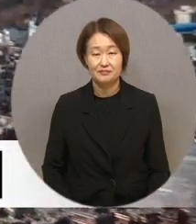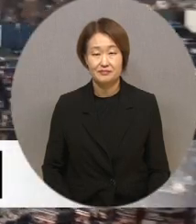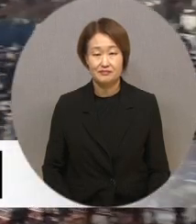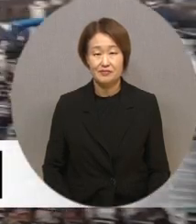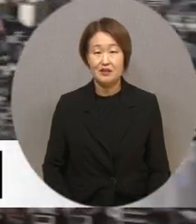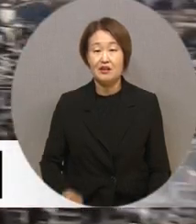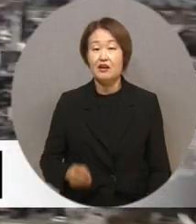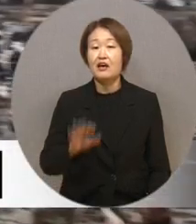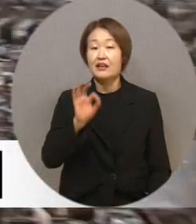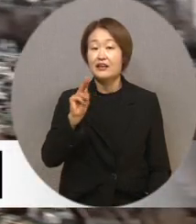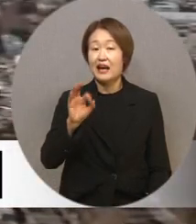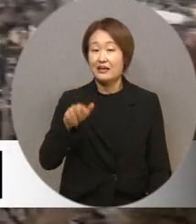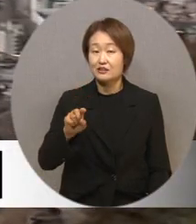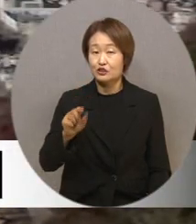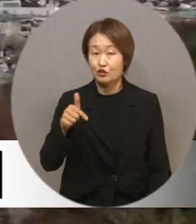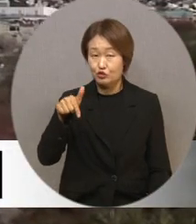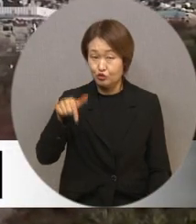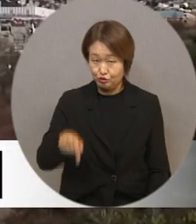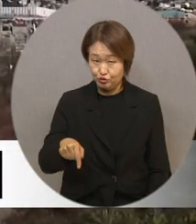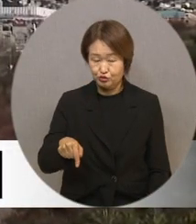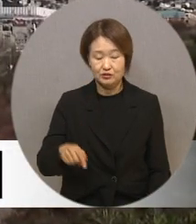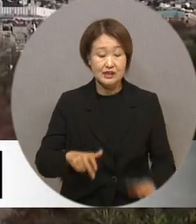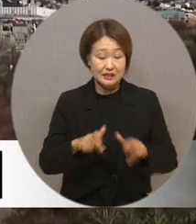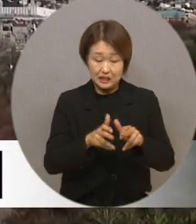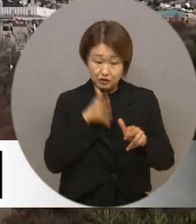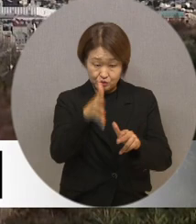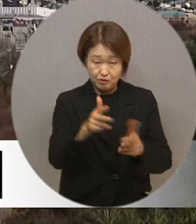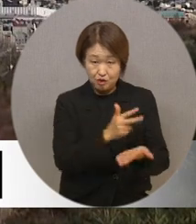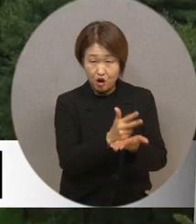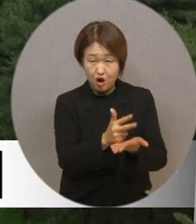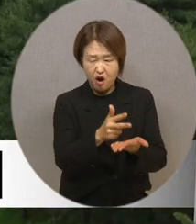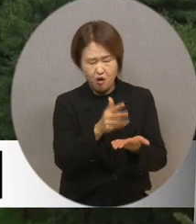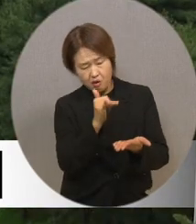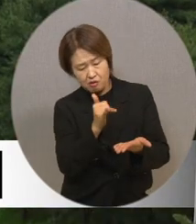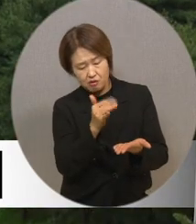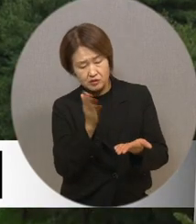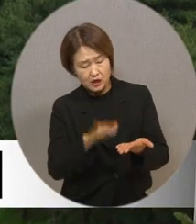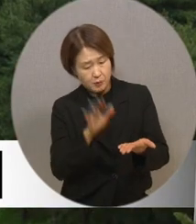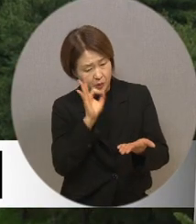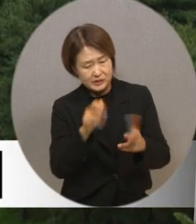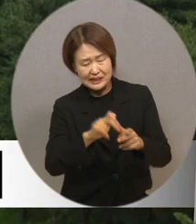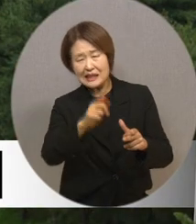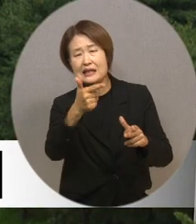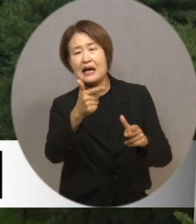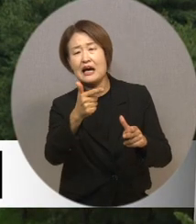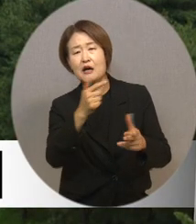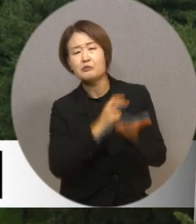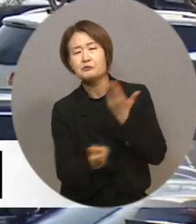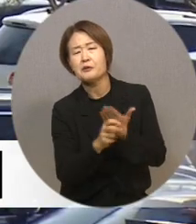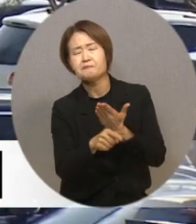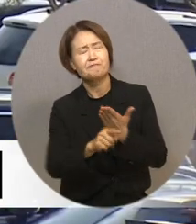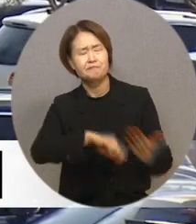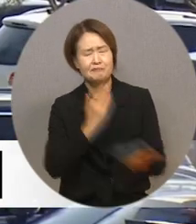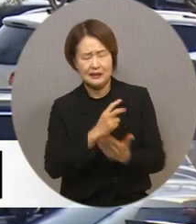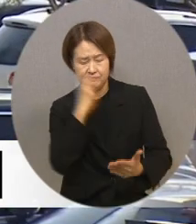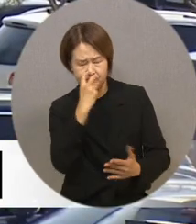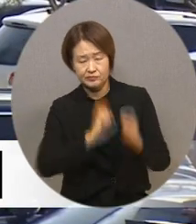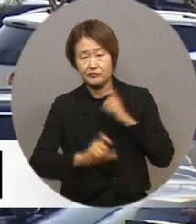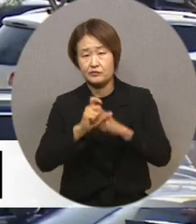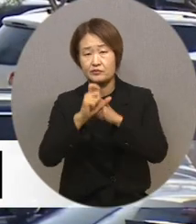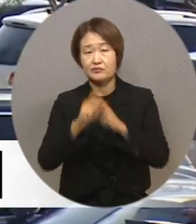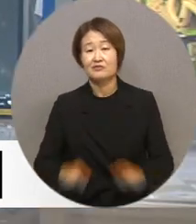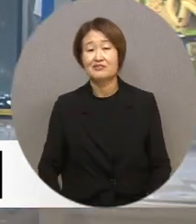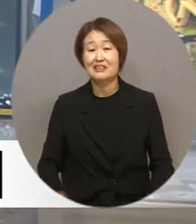서울 양천구는 장애인 전용 주차구역에 주차된 불법 주차 단속을 강화했습니다. 장애인